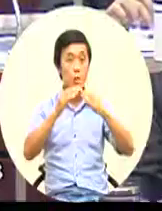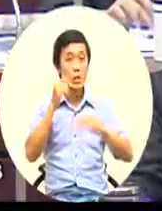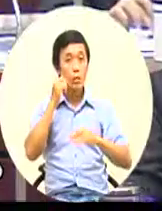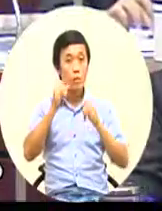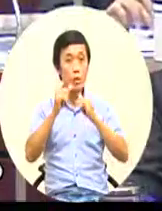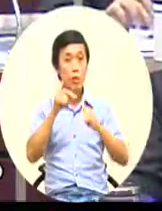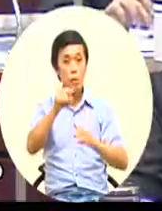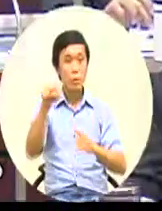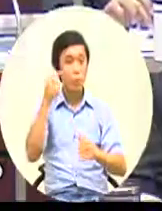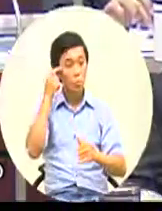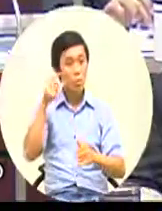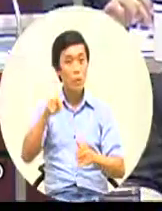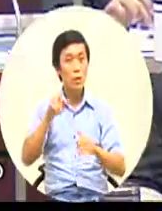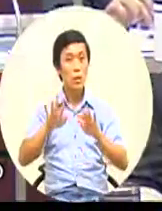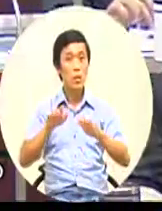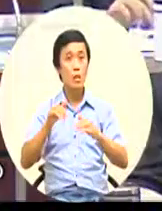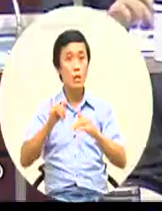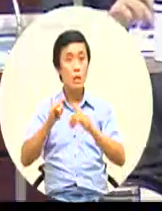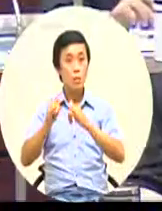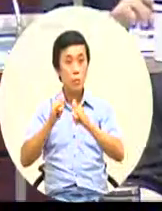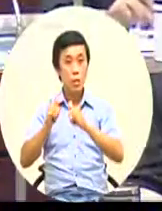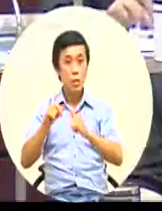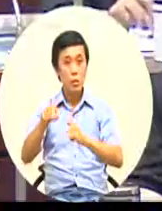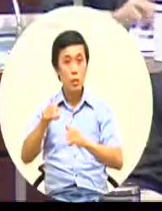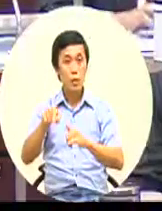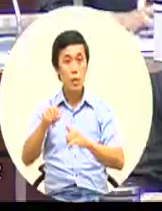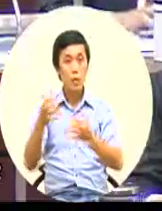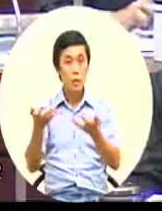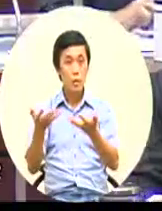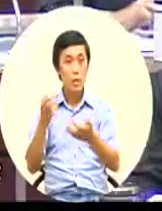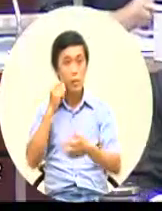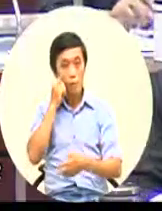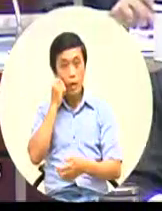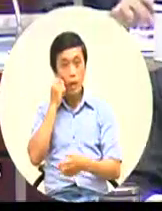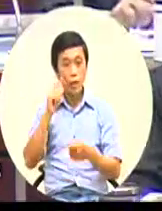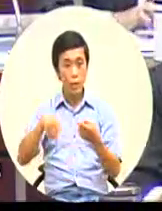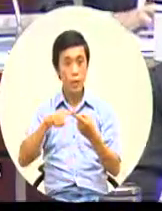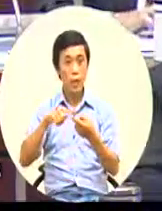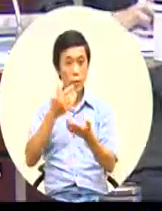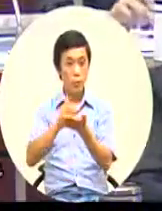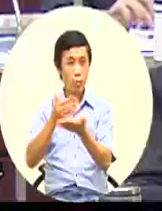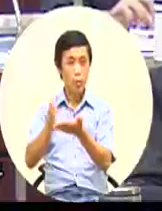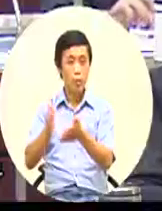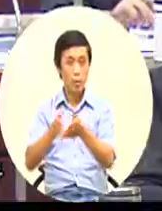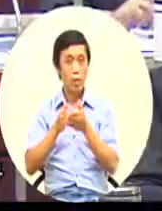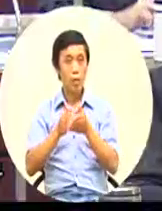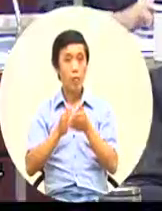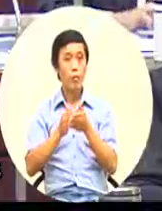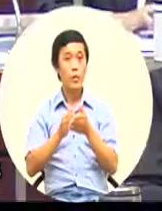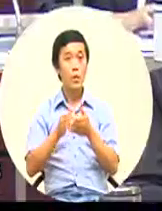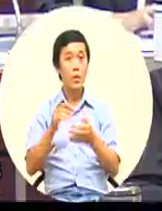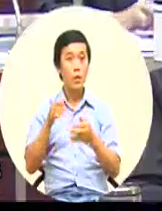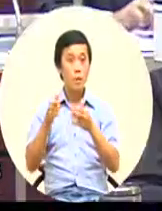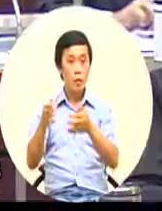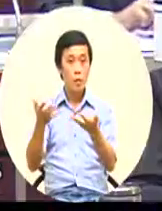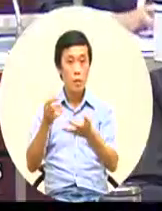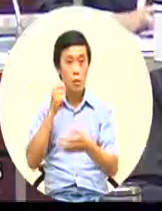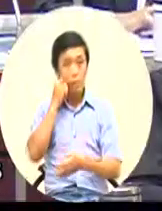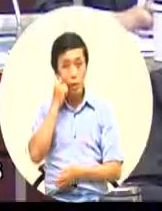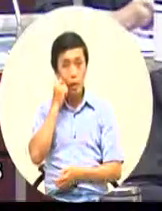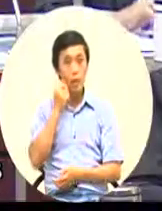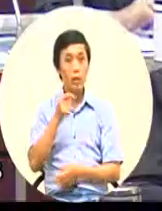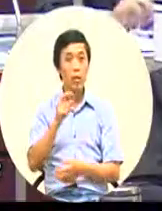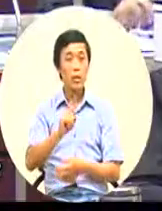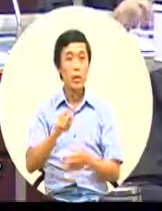做的啊，期待阮会当去完成，真困难做的吼啊，会当透过咱不断的